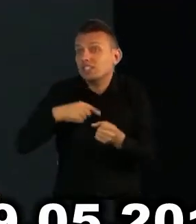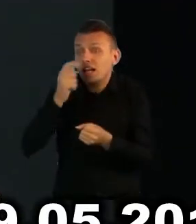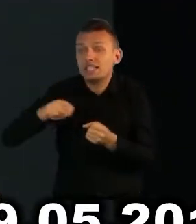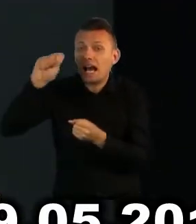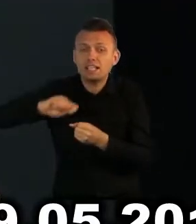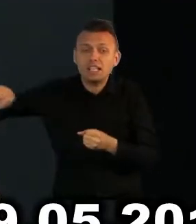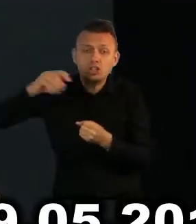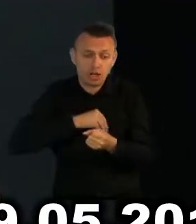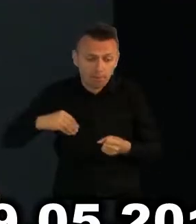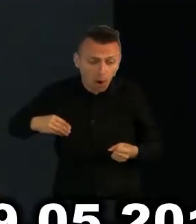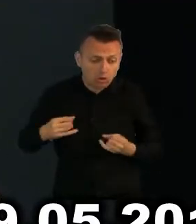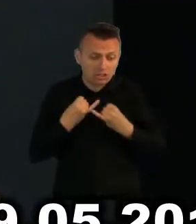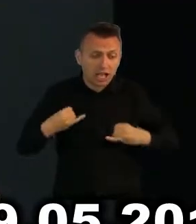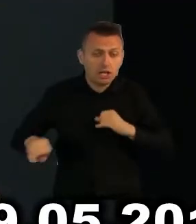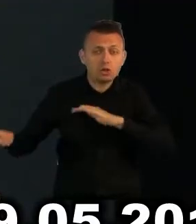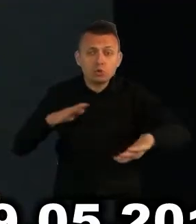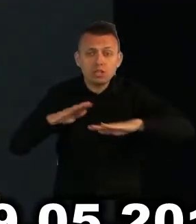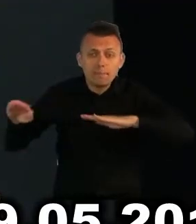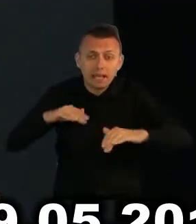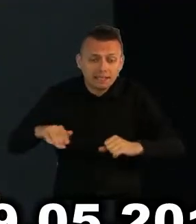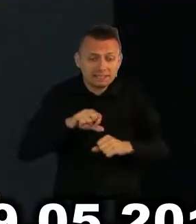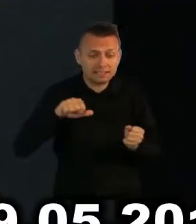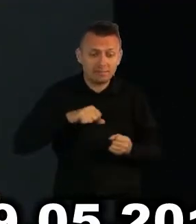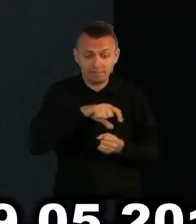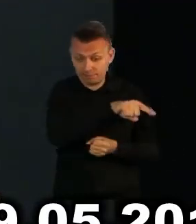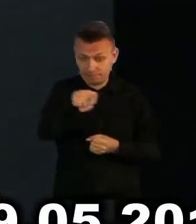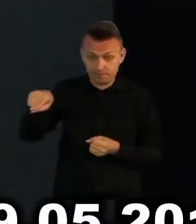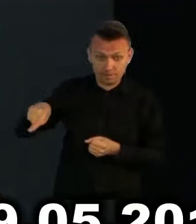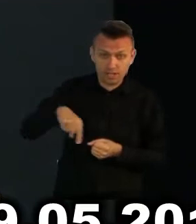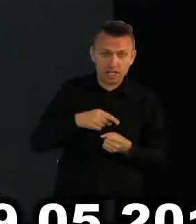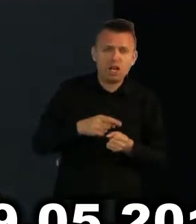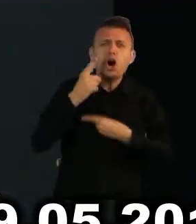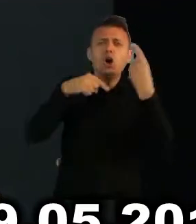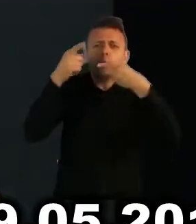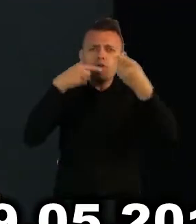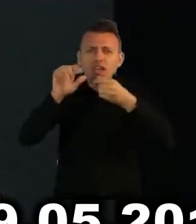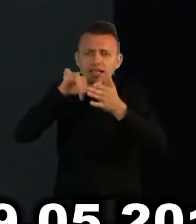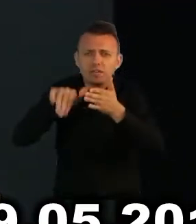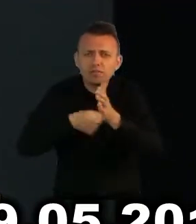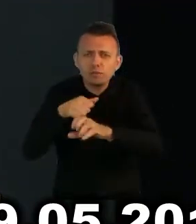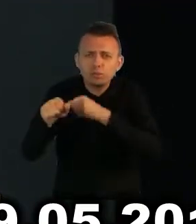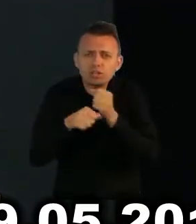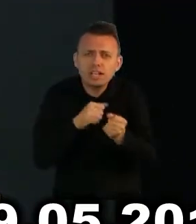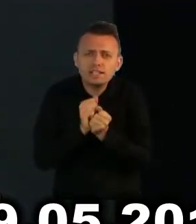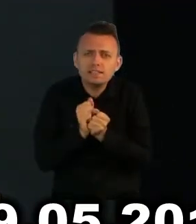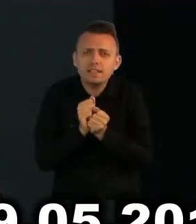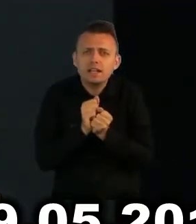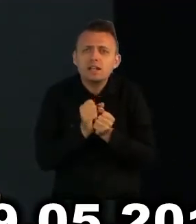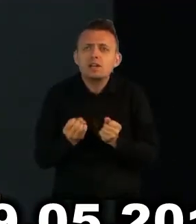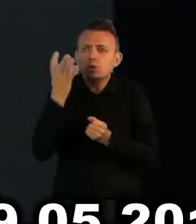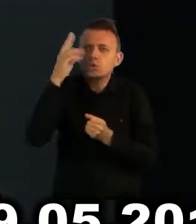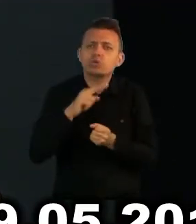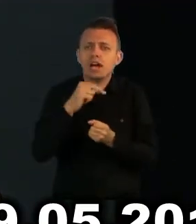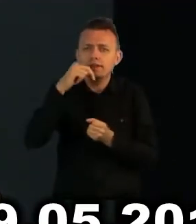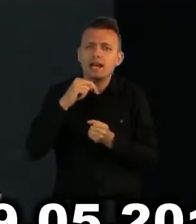miejscach opowiadam o tym projekcie, że jest miasto Róż, jest różana rodzina, że walczy się o to, żeby